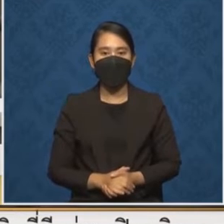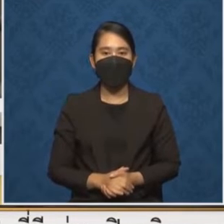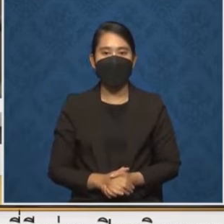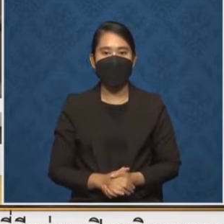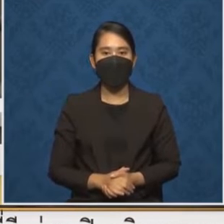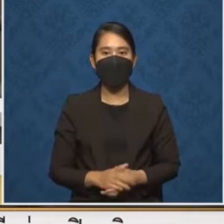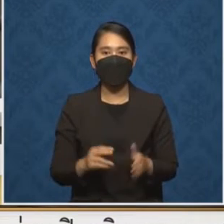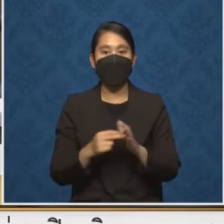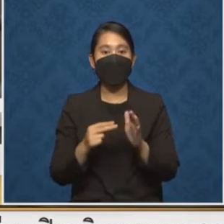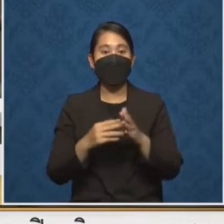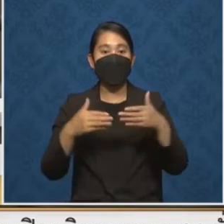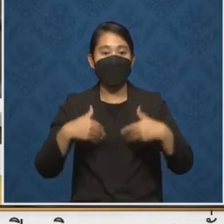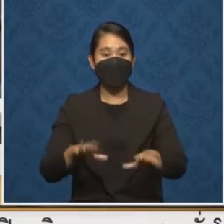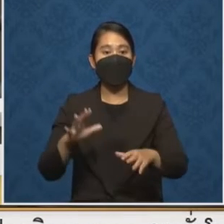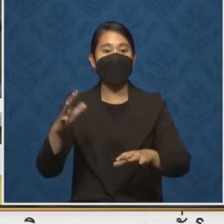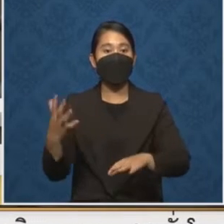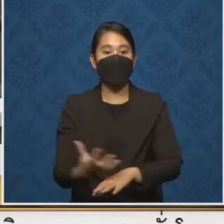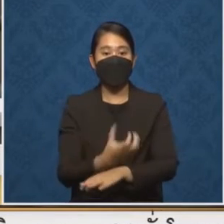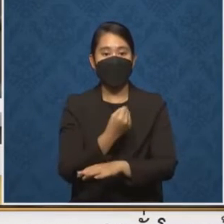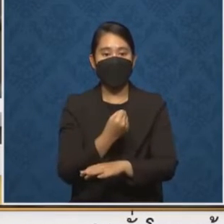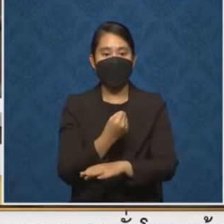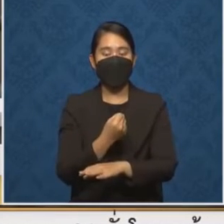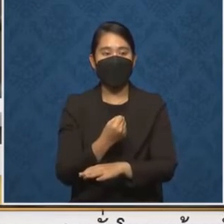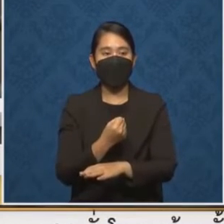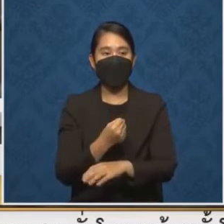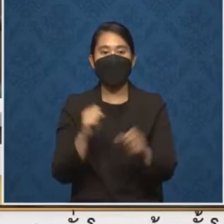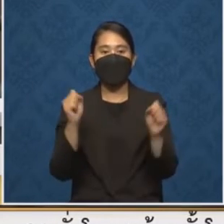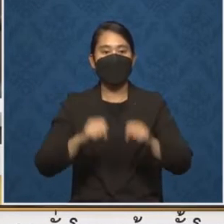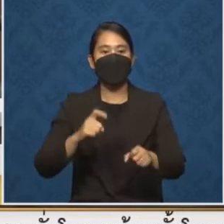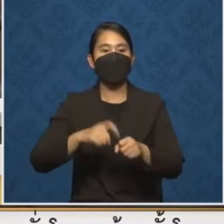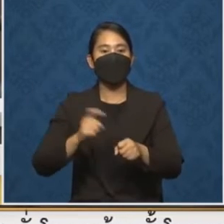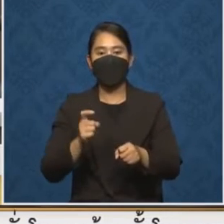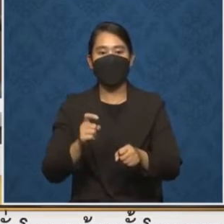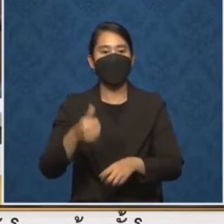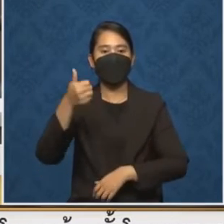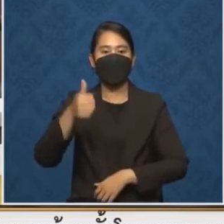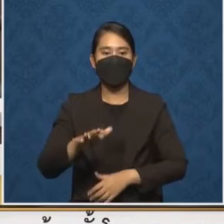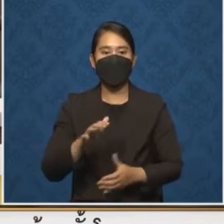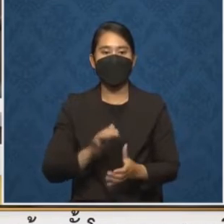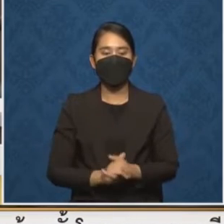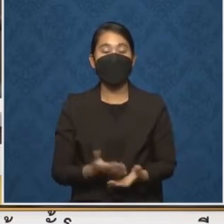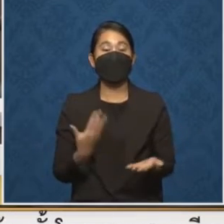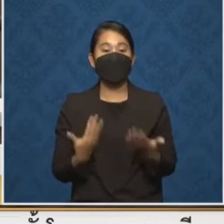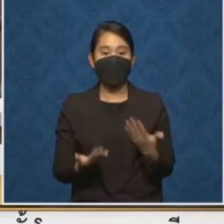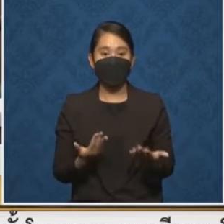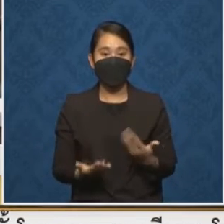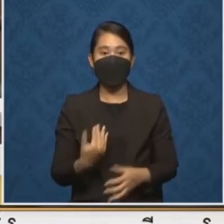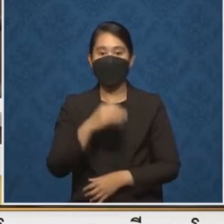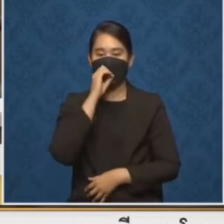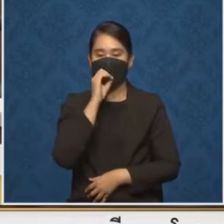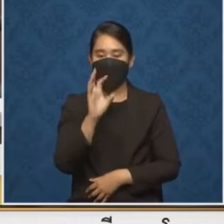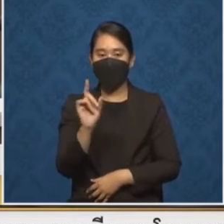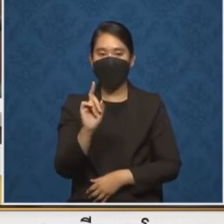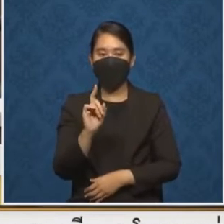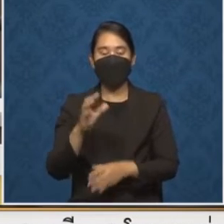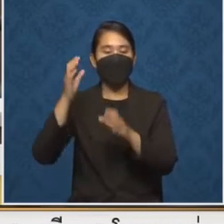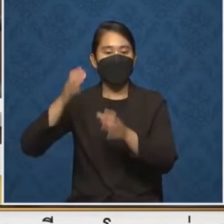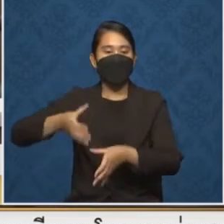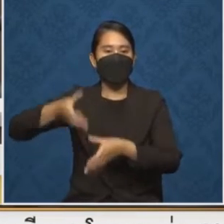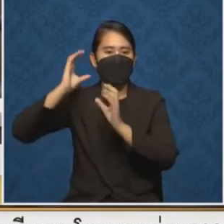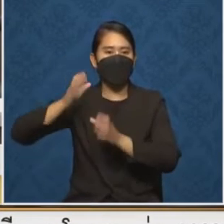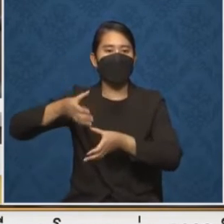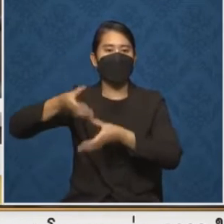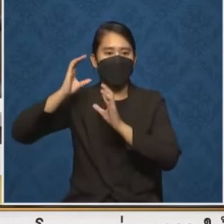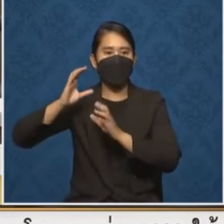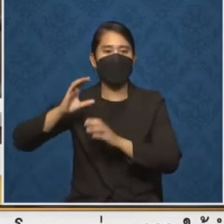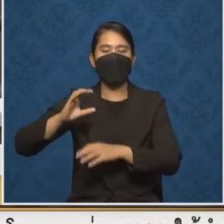จะอยู่ดี ๆ ให้อำนาจสารódายสาร degat่ได้ครั CHRISหรอจะอ่าเอาไปทบทวนกใหมหมด,